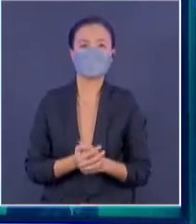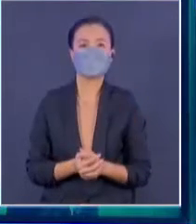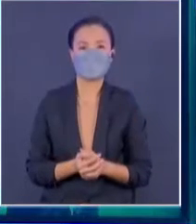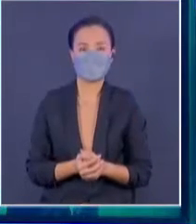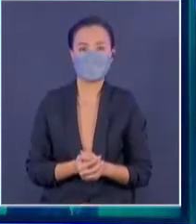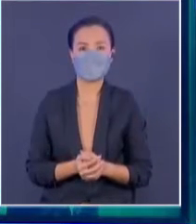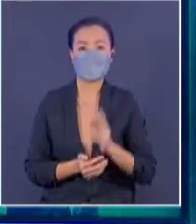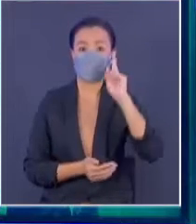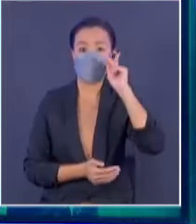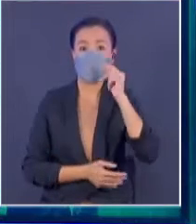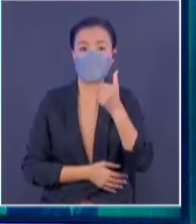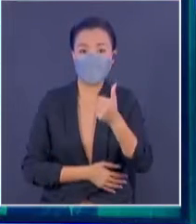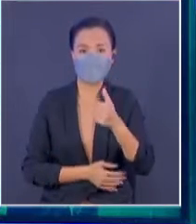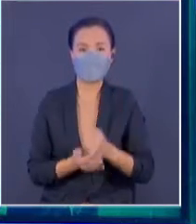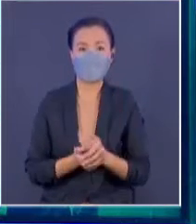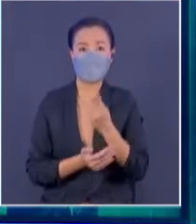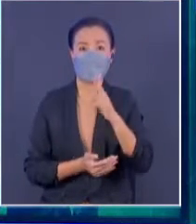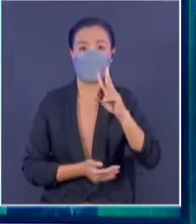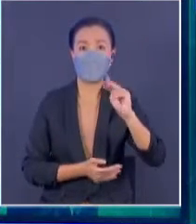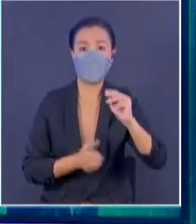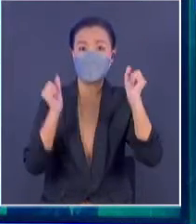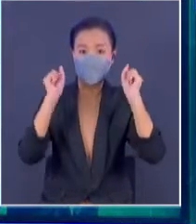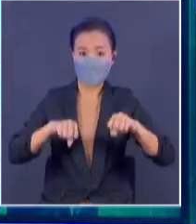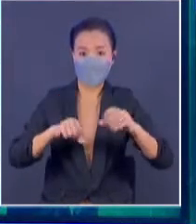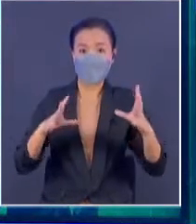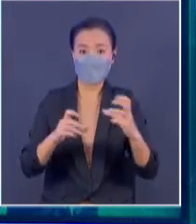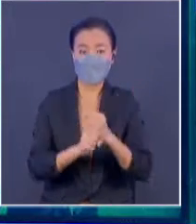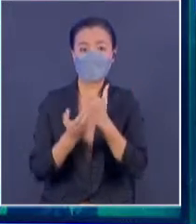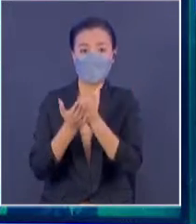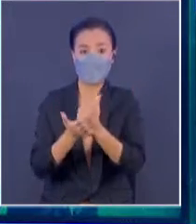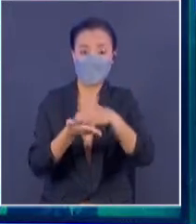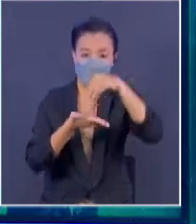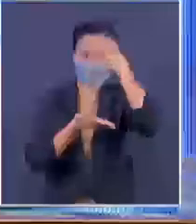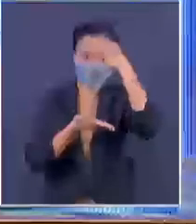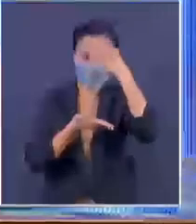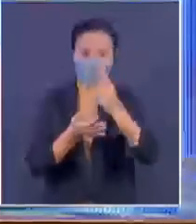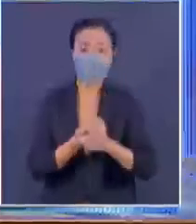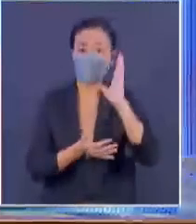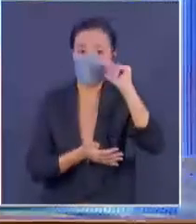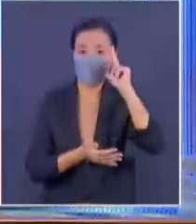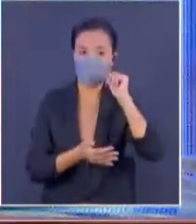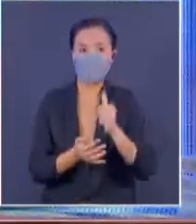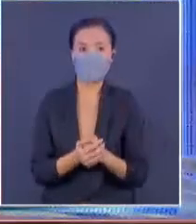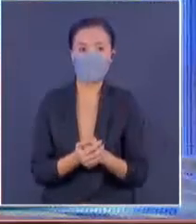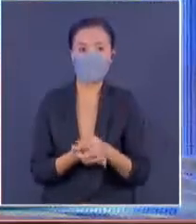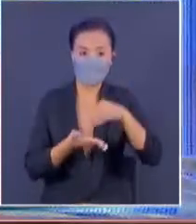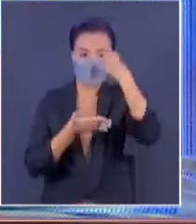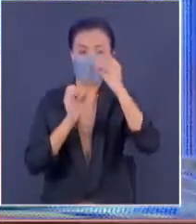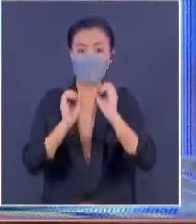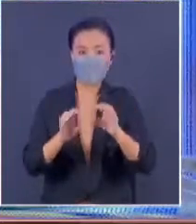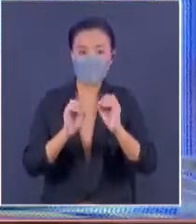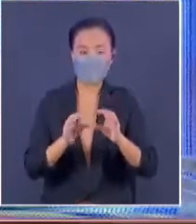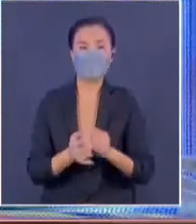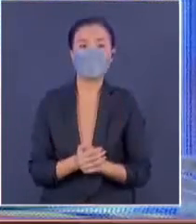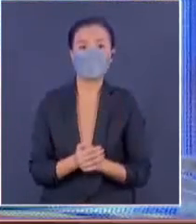ุณผู้ชมมาต่อกันที่ข่าวดีค่ะล่าสุดครม.มีการเคาะมาตรการเยียวยาช่วยเหลือนักเรียนนักศึกษารวมทั้งผู้ปกครองเกี่ยวกับการเรียนการสอนแล้วนะค